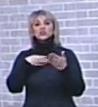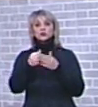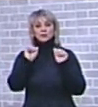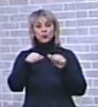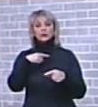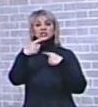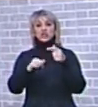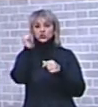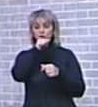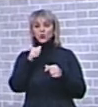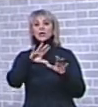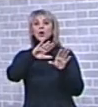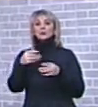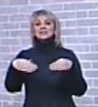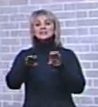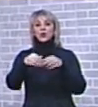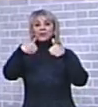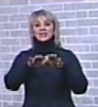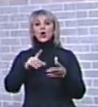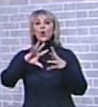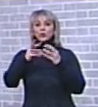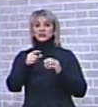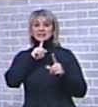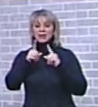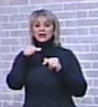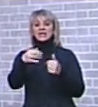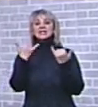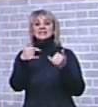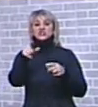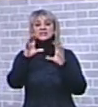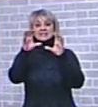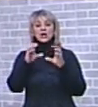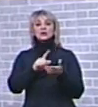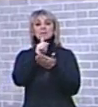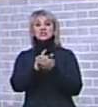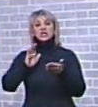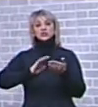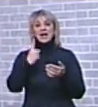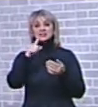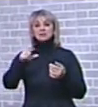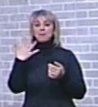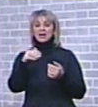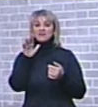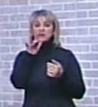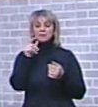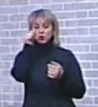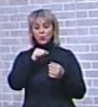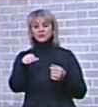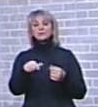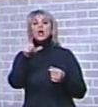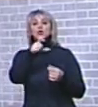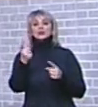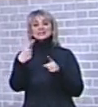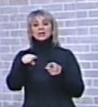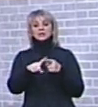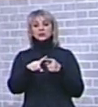смогут уже через год после такого решения на общем собрании. А сейчас закон обязует ждать полтора года. Люди,